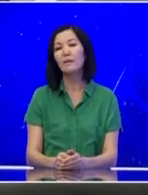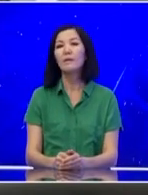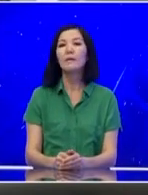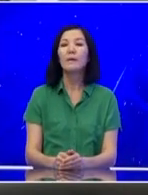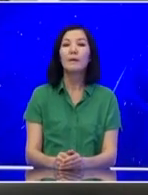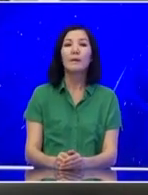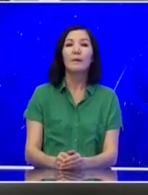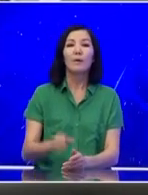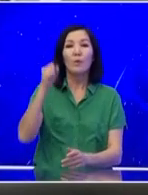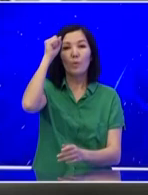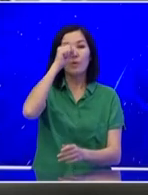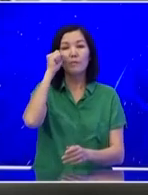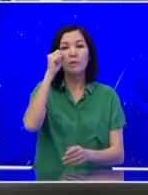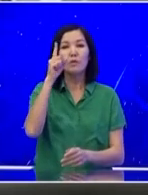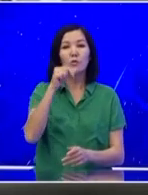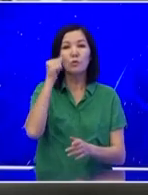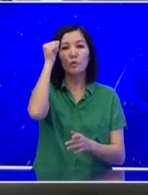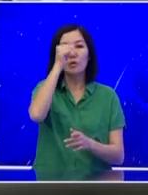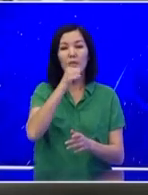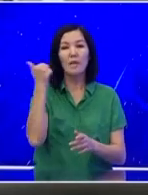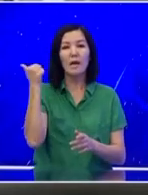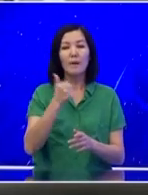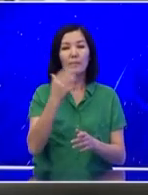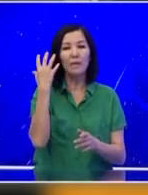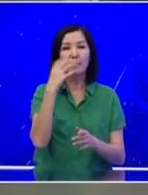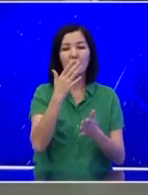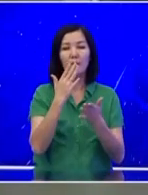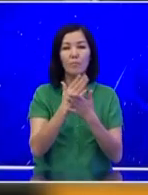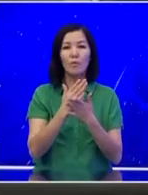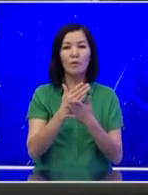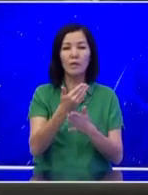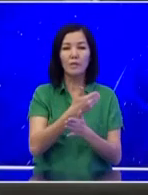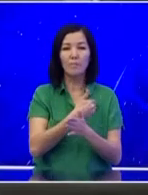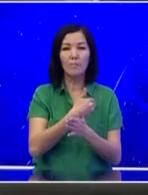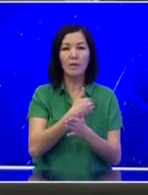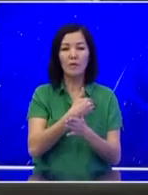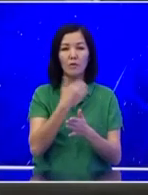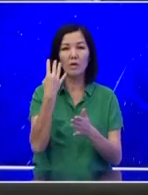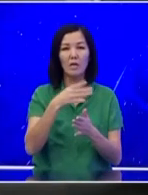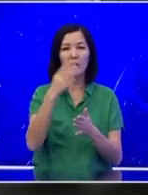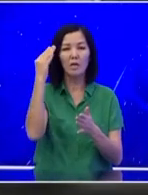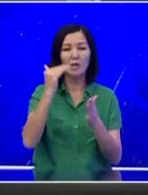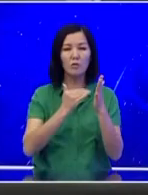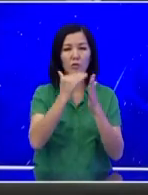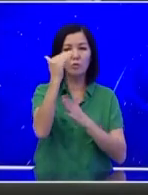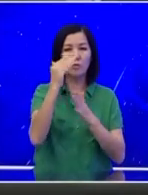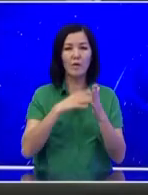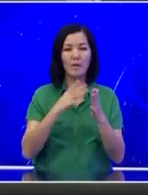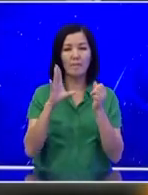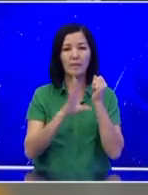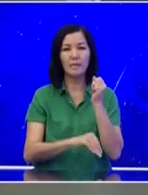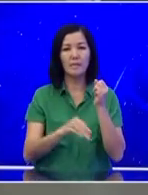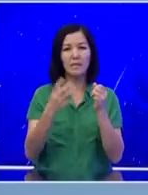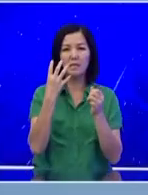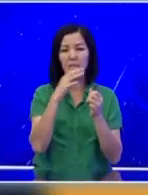Ал Өзбекстанда соңғы 100 жылда болмаған аптап ыстық тіркелді. Елде ауа температурасы 40 градустан асып отыр. Соңғы рет мұндай күн